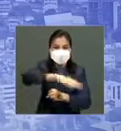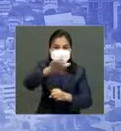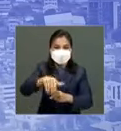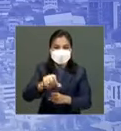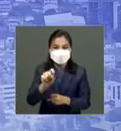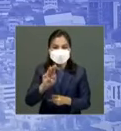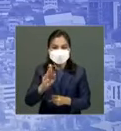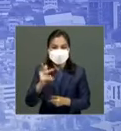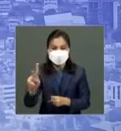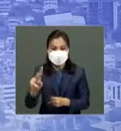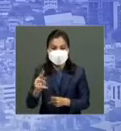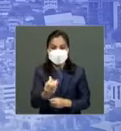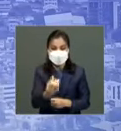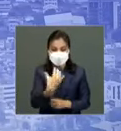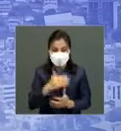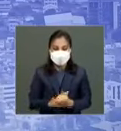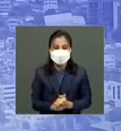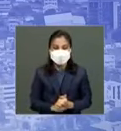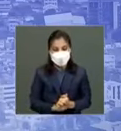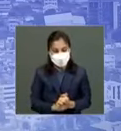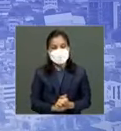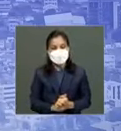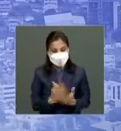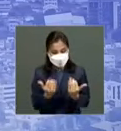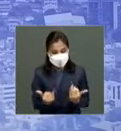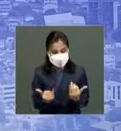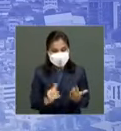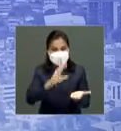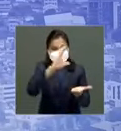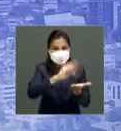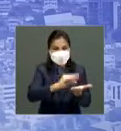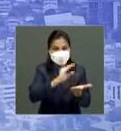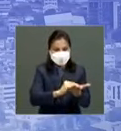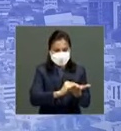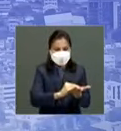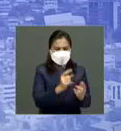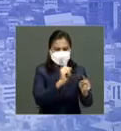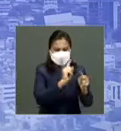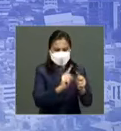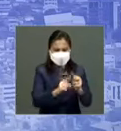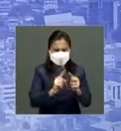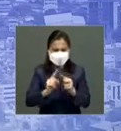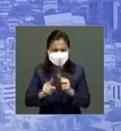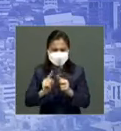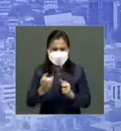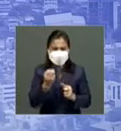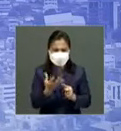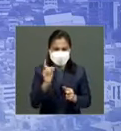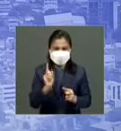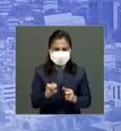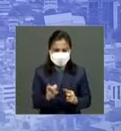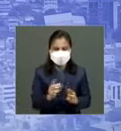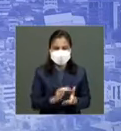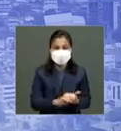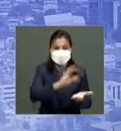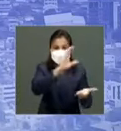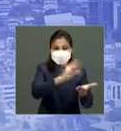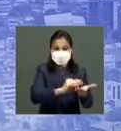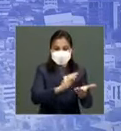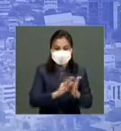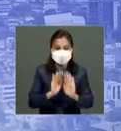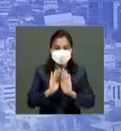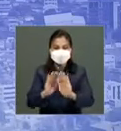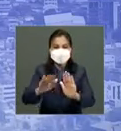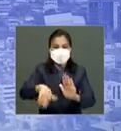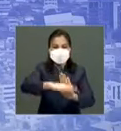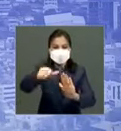อนนี้ต้องขอกลับเรียนเลยนะครับว่าชุดข้อมูลมีมากมายกายกองแล้วก็หลายชุดข้อมูลต้องฝากทุกท่าน